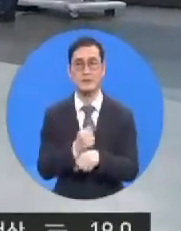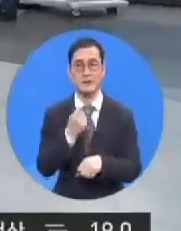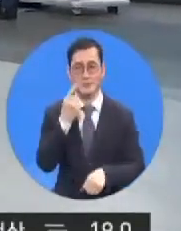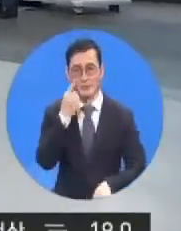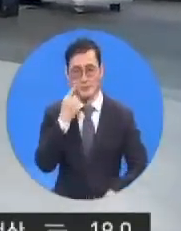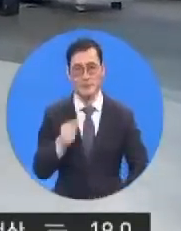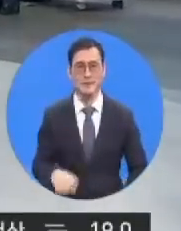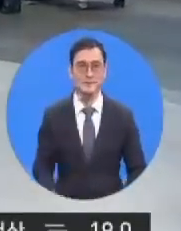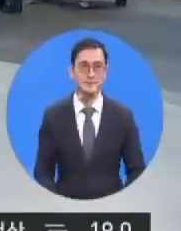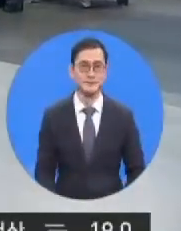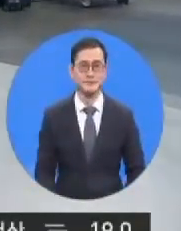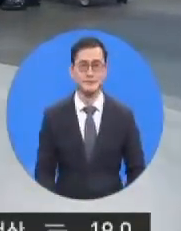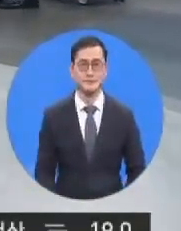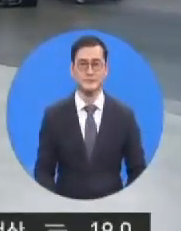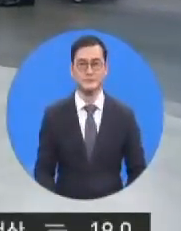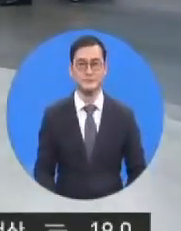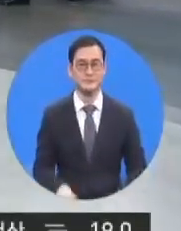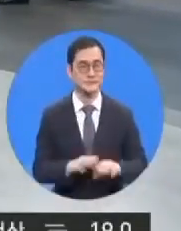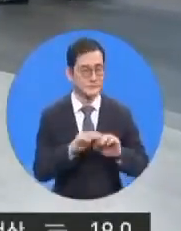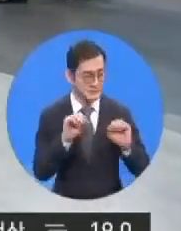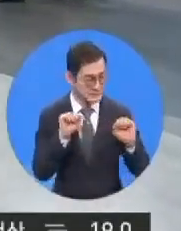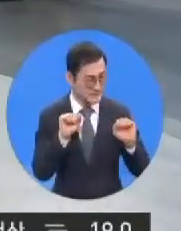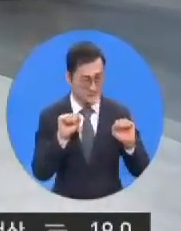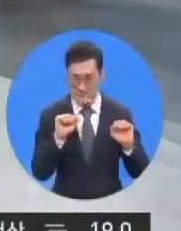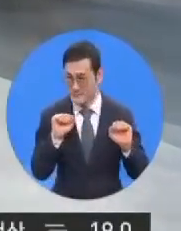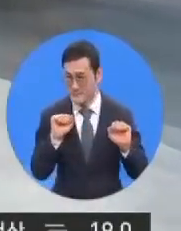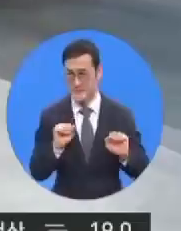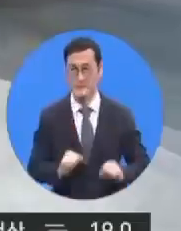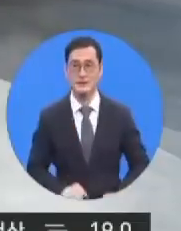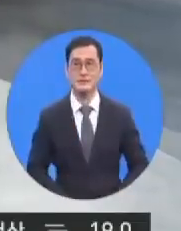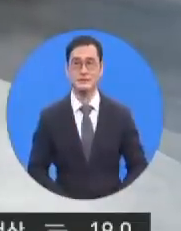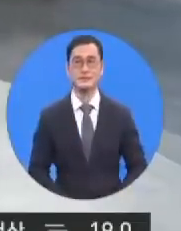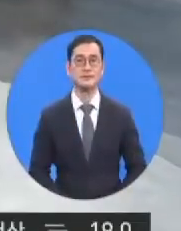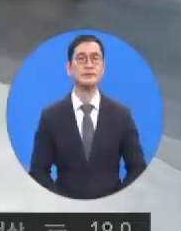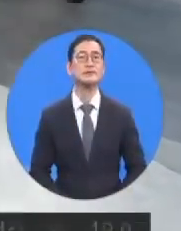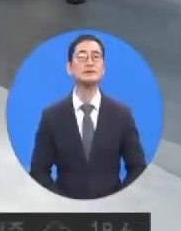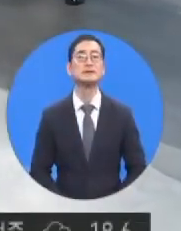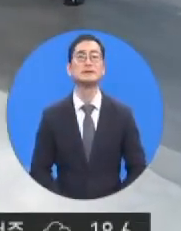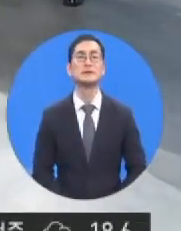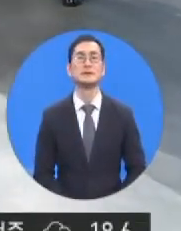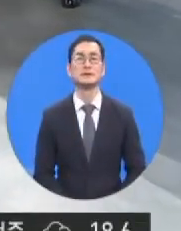그리고 백성문 변호사 세 분입니다. 어서 오십시오. 네, 안녕하세요. 안녕하십니까?